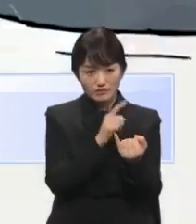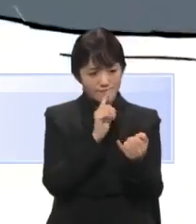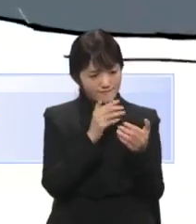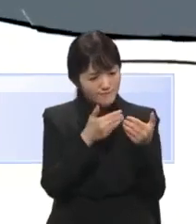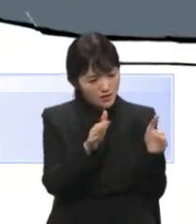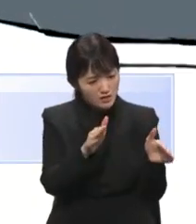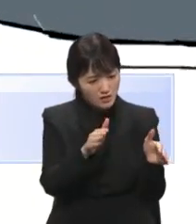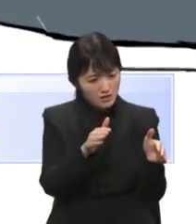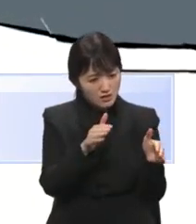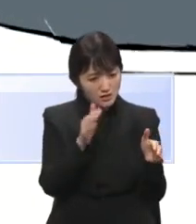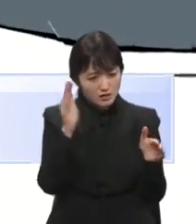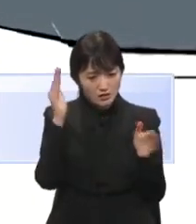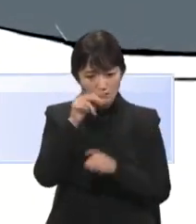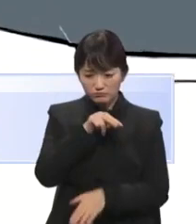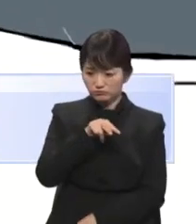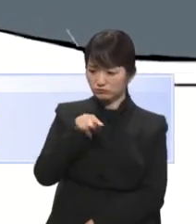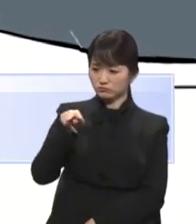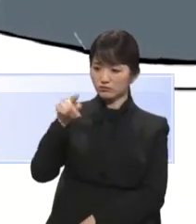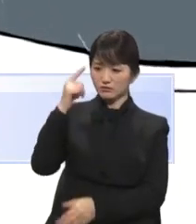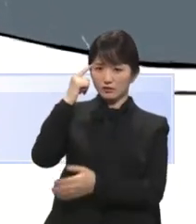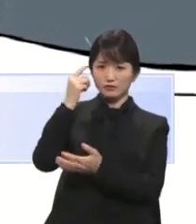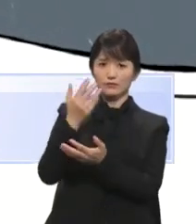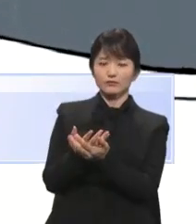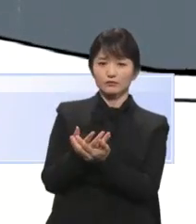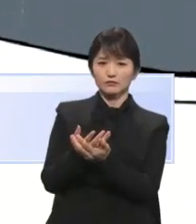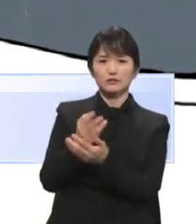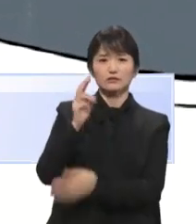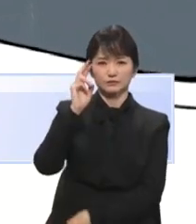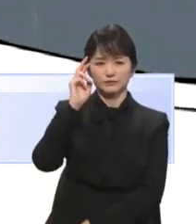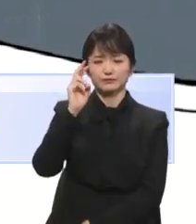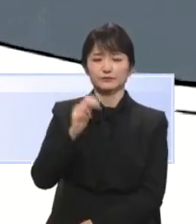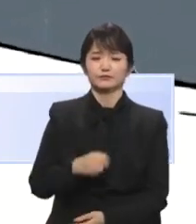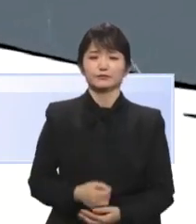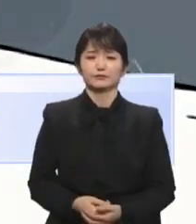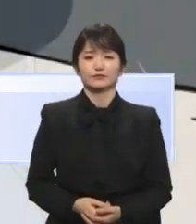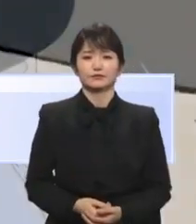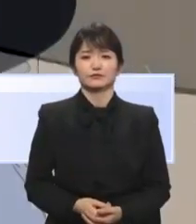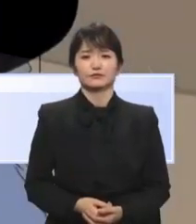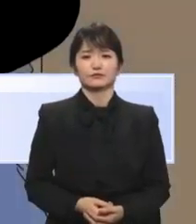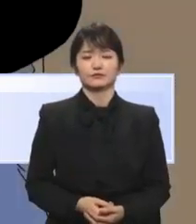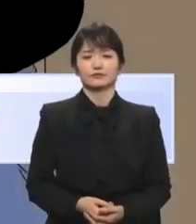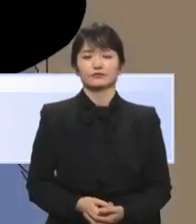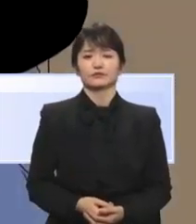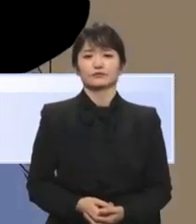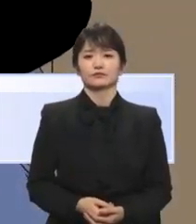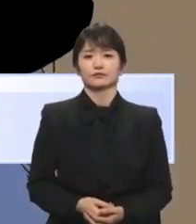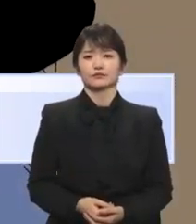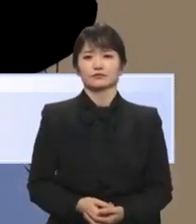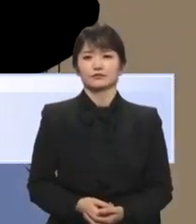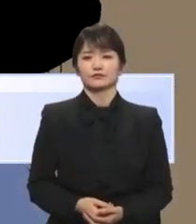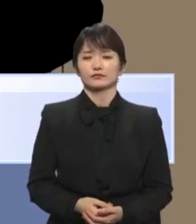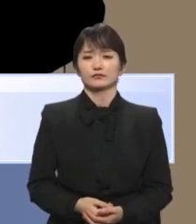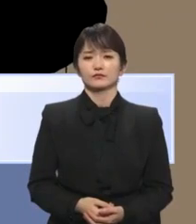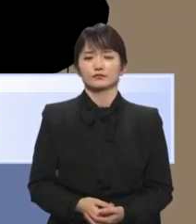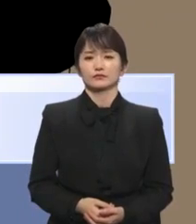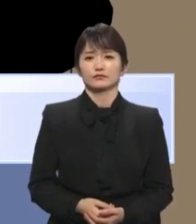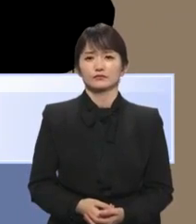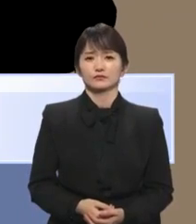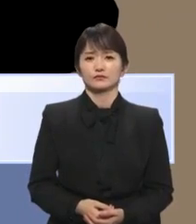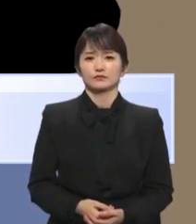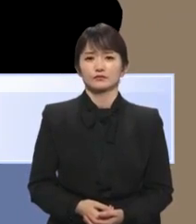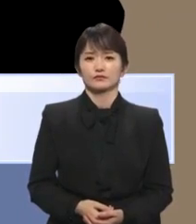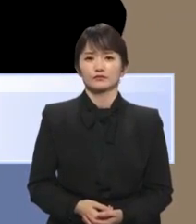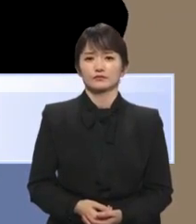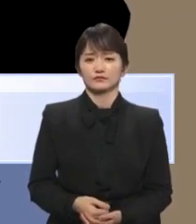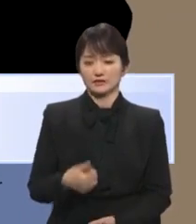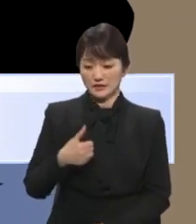모습을 아이들이 지켜보면서 굉장히 충격이 심했을 것으로 보여지고요 또 다른 경우에는이 가해자가 또 우리의 학교 폭력으로